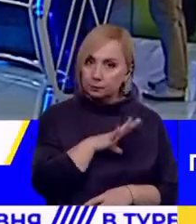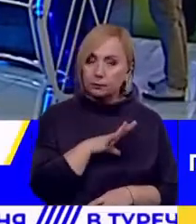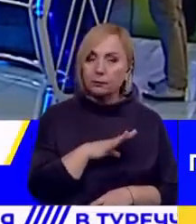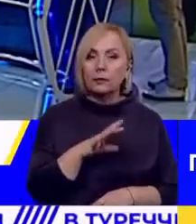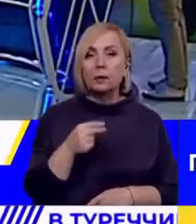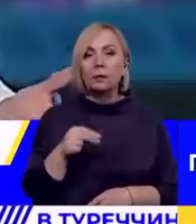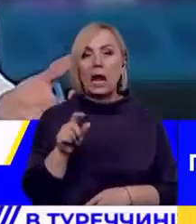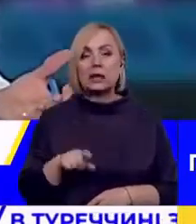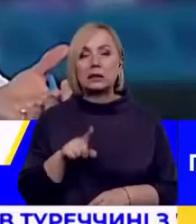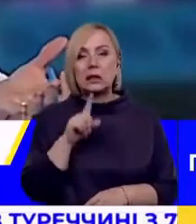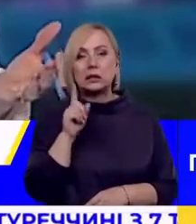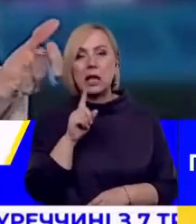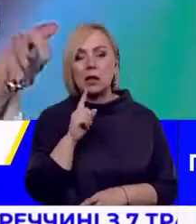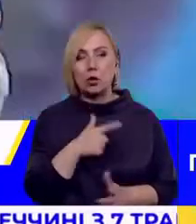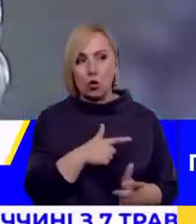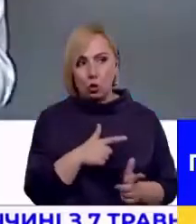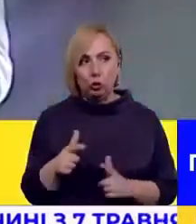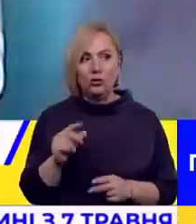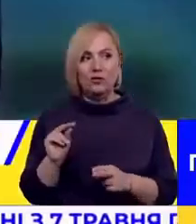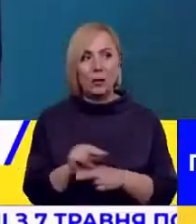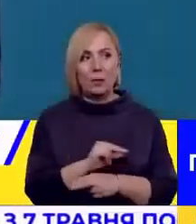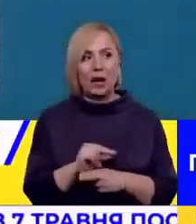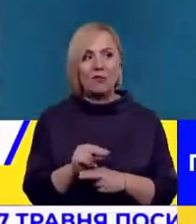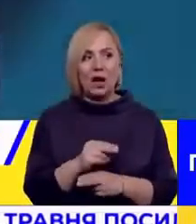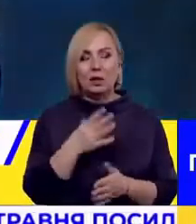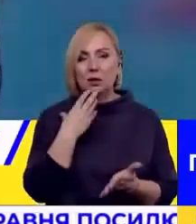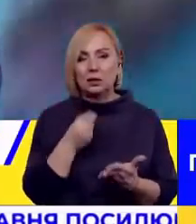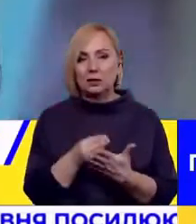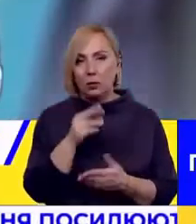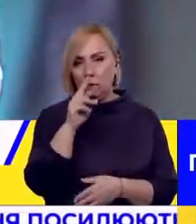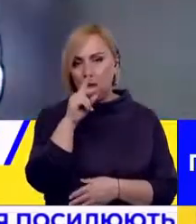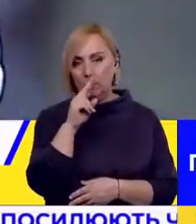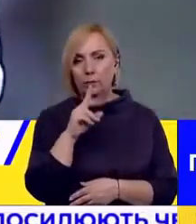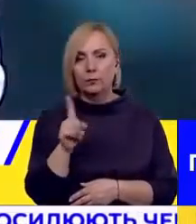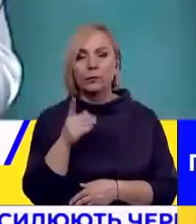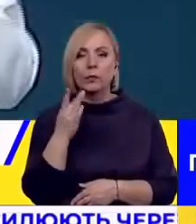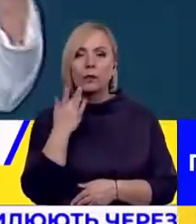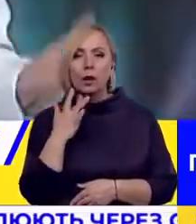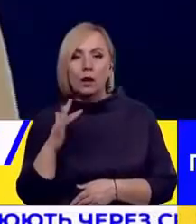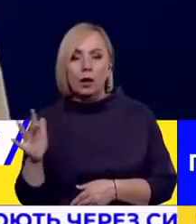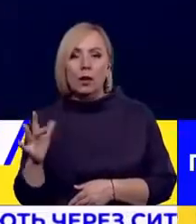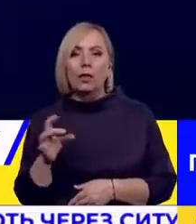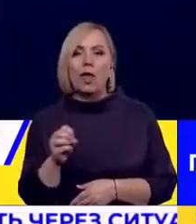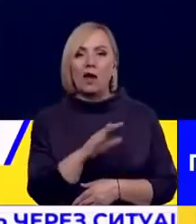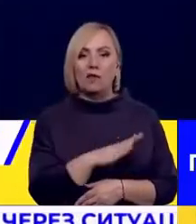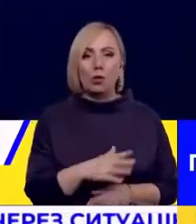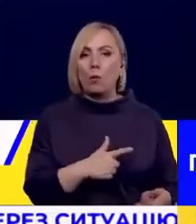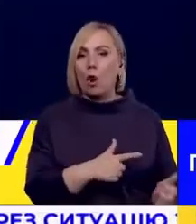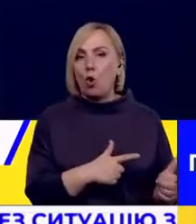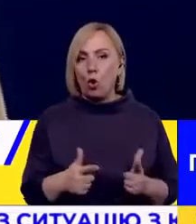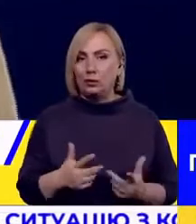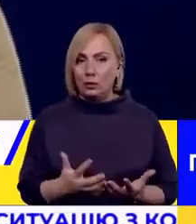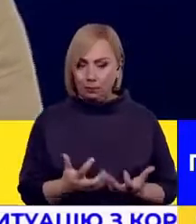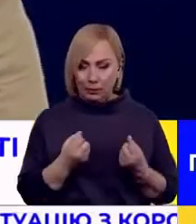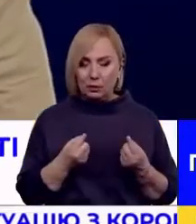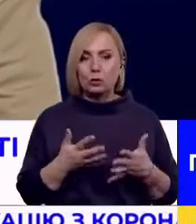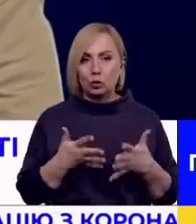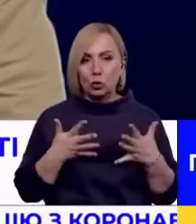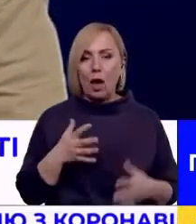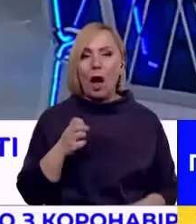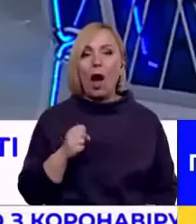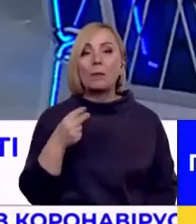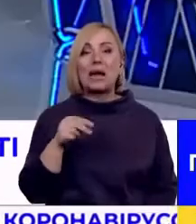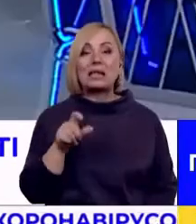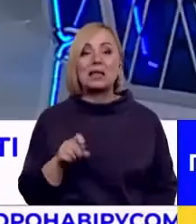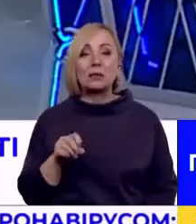президент Зеленський виправляти свої помилки? Те, що Сполучені Штати і Європа готові нас підтримати, ми це зрозуміли. Але чи готовий президент